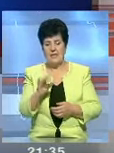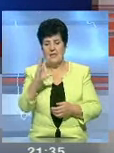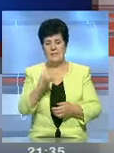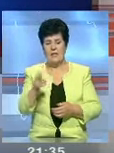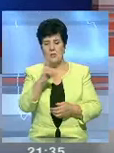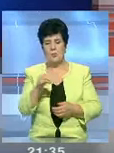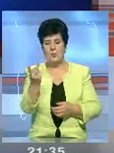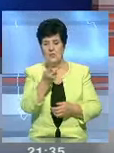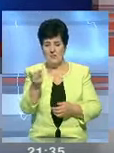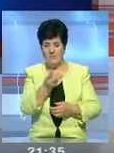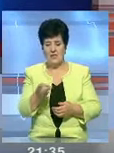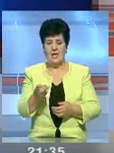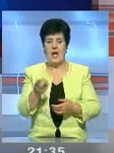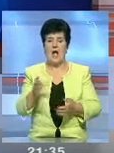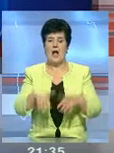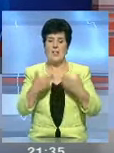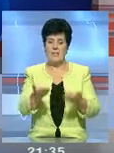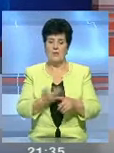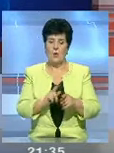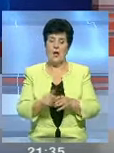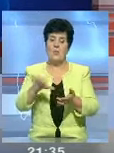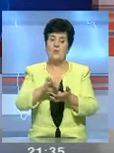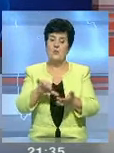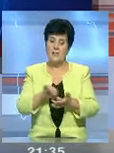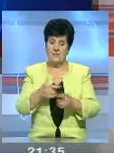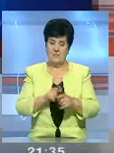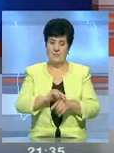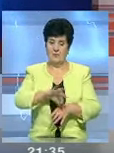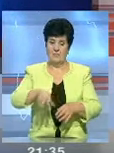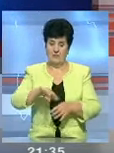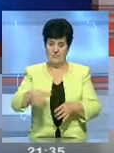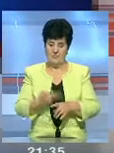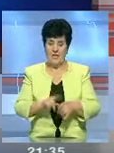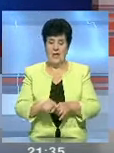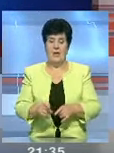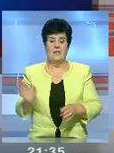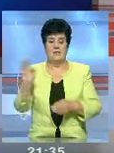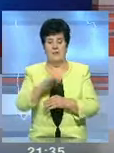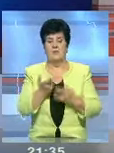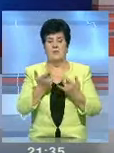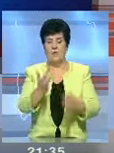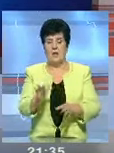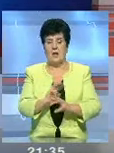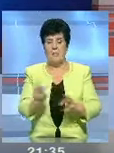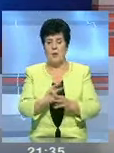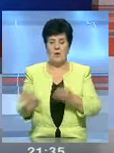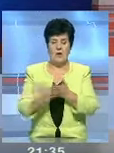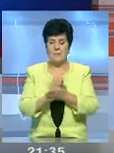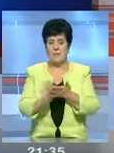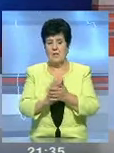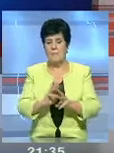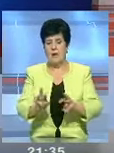которые участвовали в этой краже миллиарда, которые сегодня выкинули по вашу голову сотни миллионов, отмывая эти миллиарды через